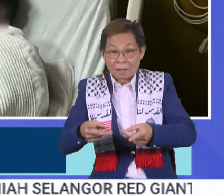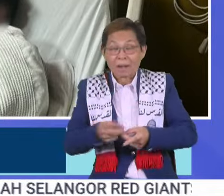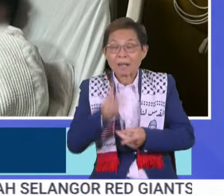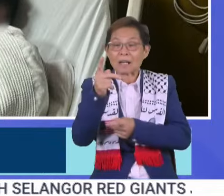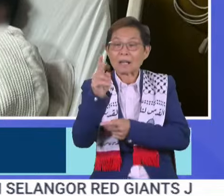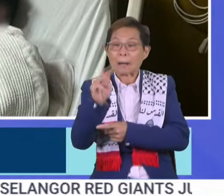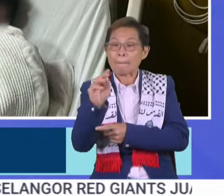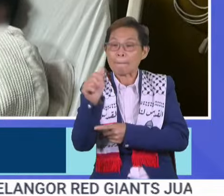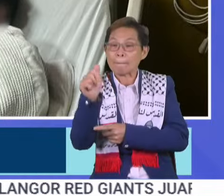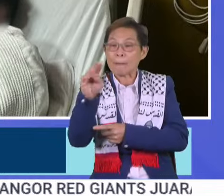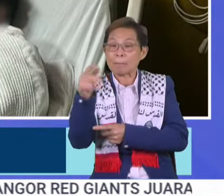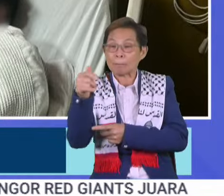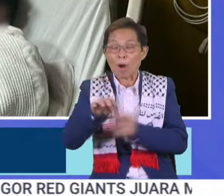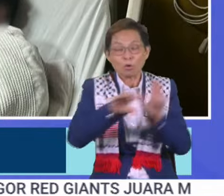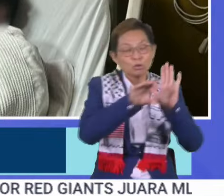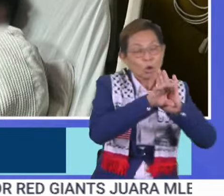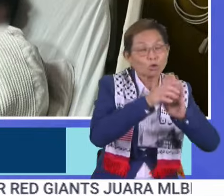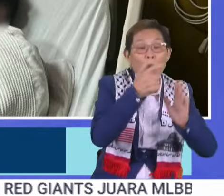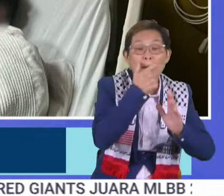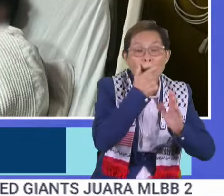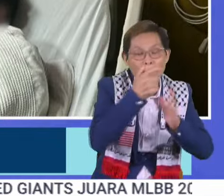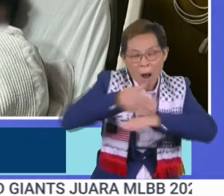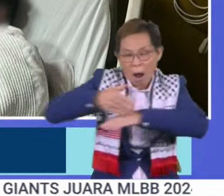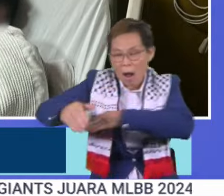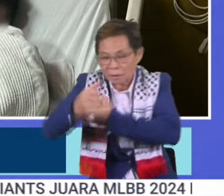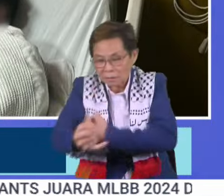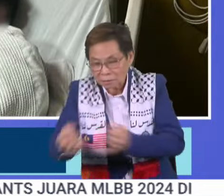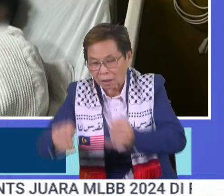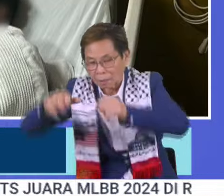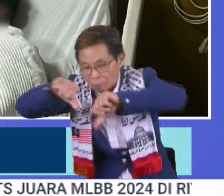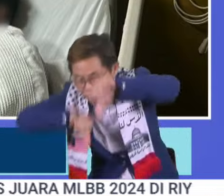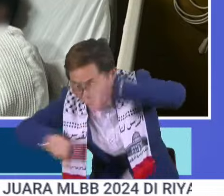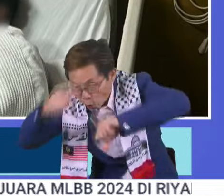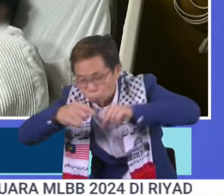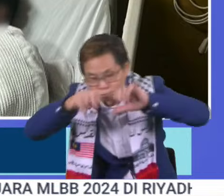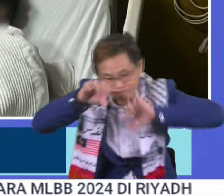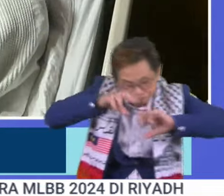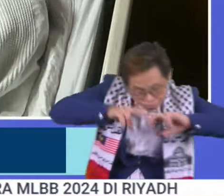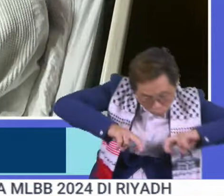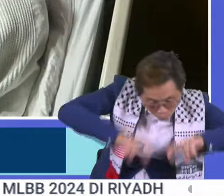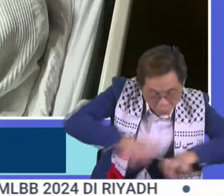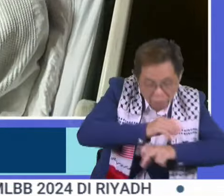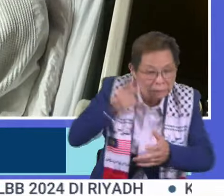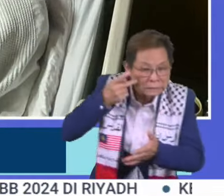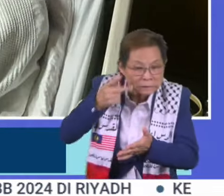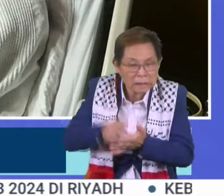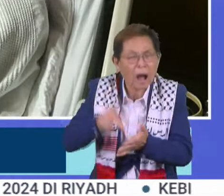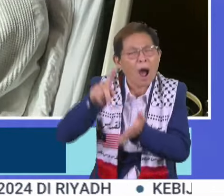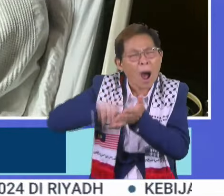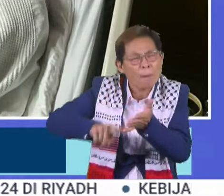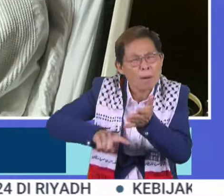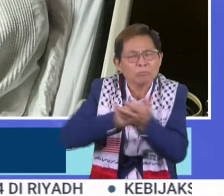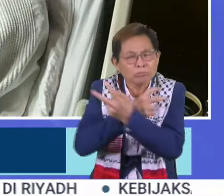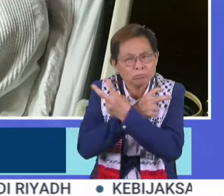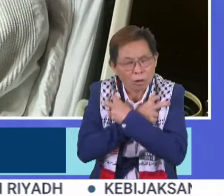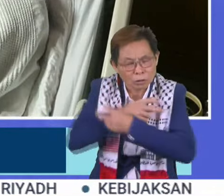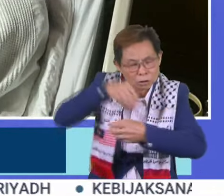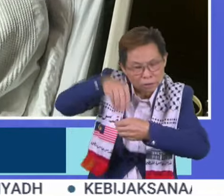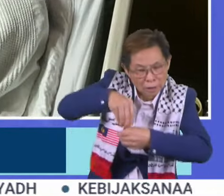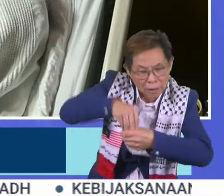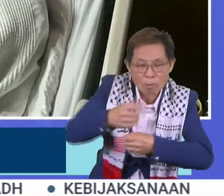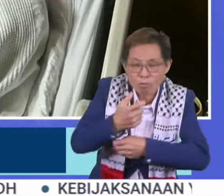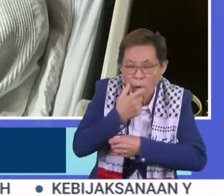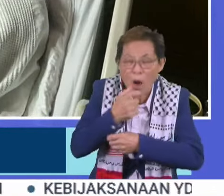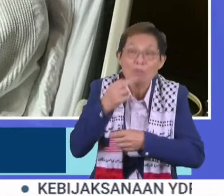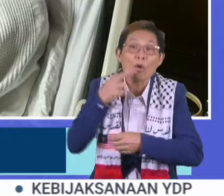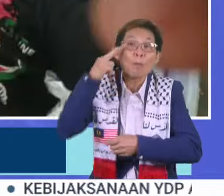berkata, sampel biskut berkenaan juga telah dihantar ke Jabatan Kimia untuk analisis dan mengenal pasti jenis racun terbabit. Remaja